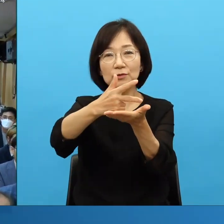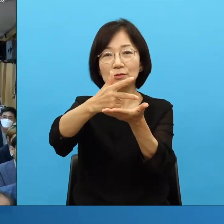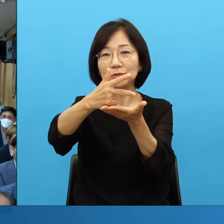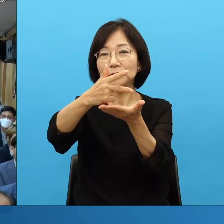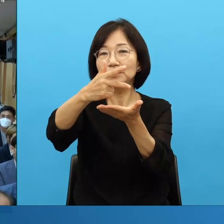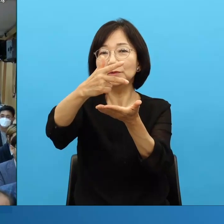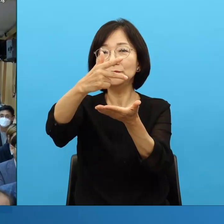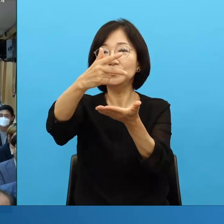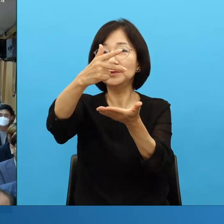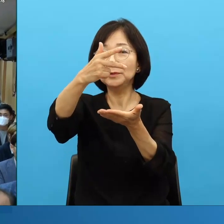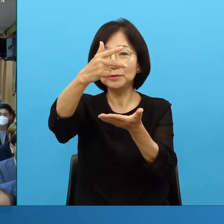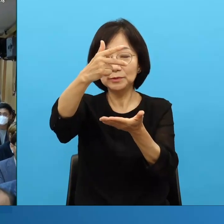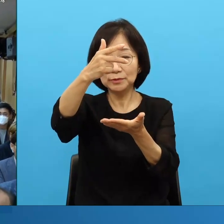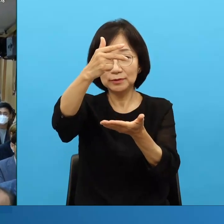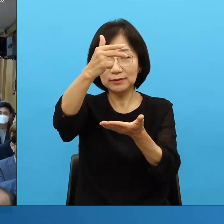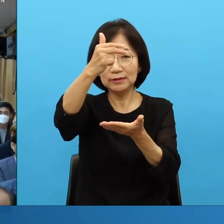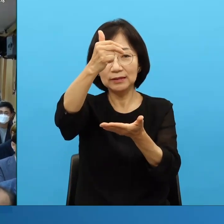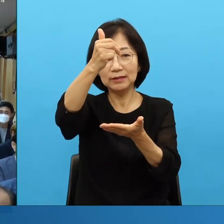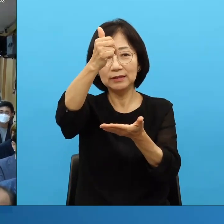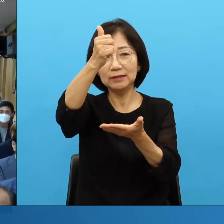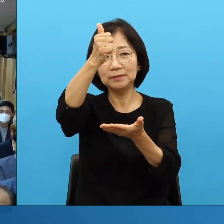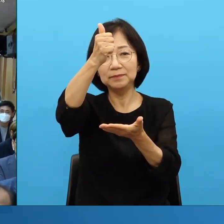구원의